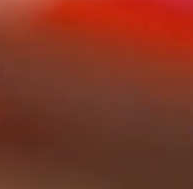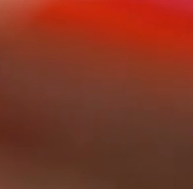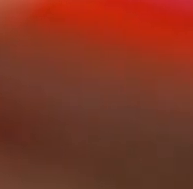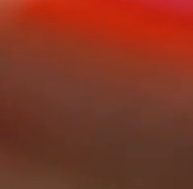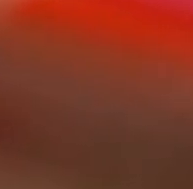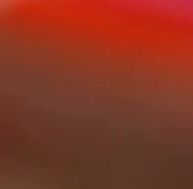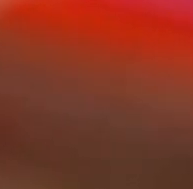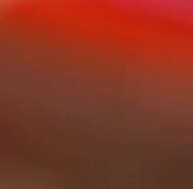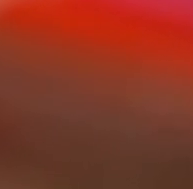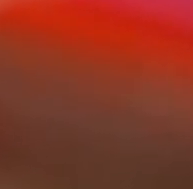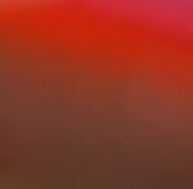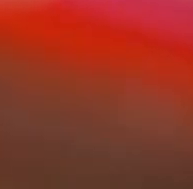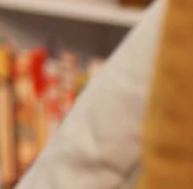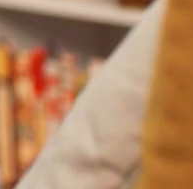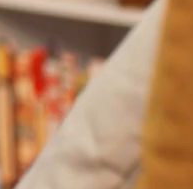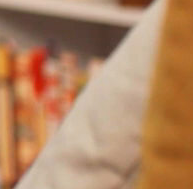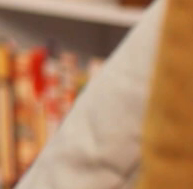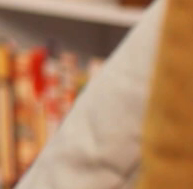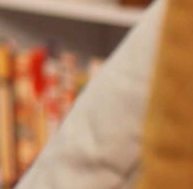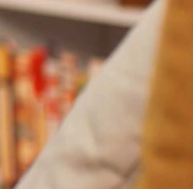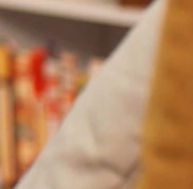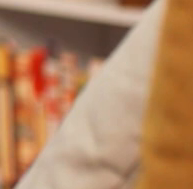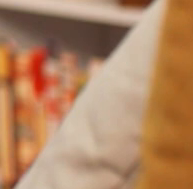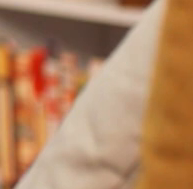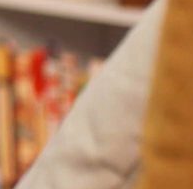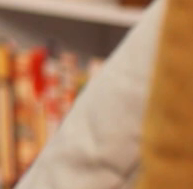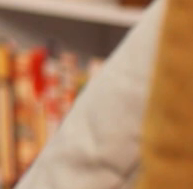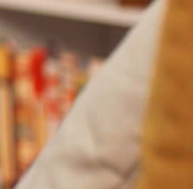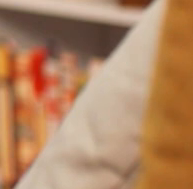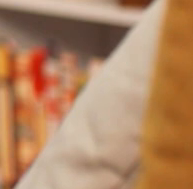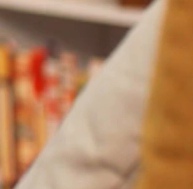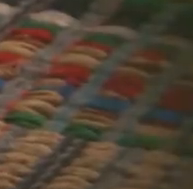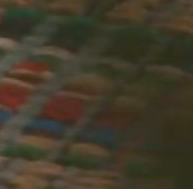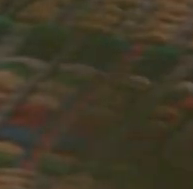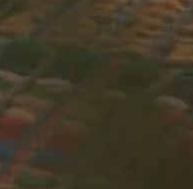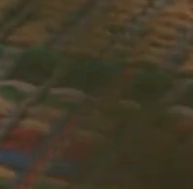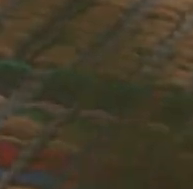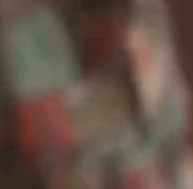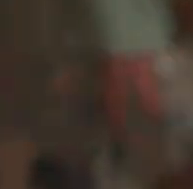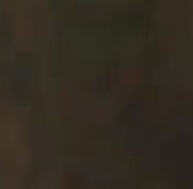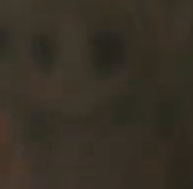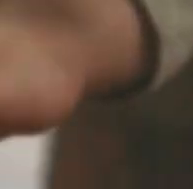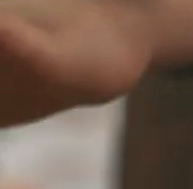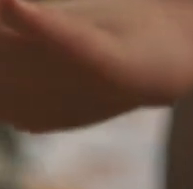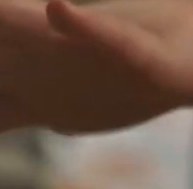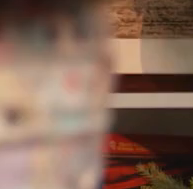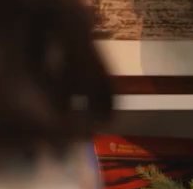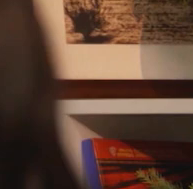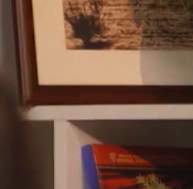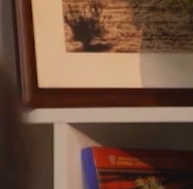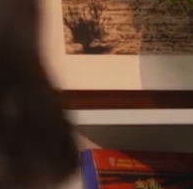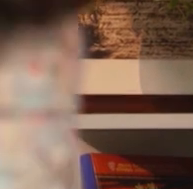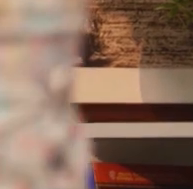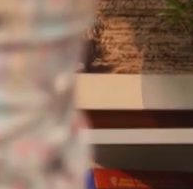მათ მხარდაჭერა და როგორ ვიზრუნოთ მათზე, როდესაც სოციალური დისტანცირება გარდაუვალია. Სპეციალისტის რჩევები